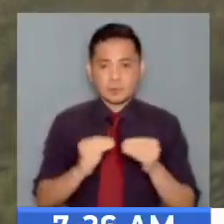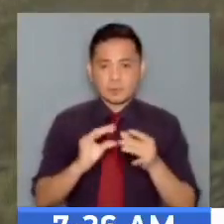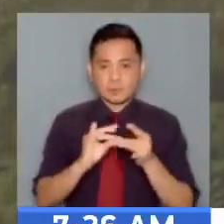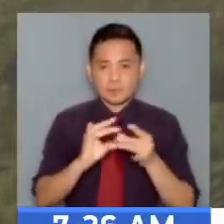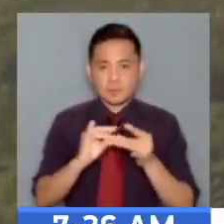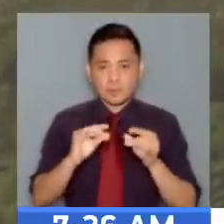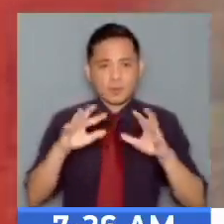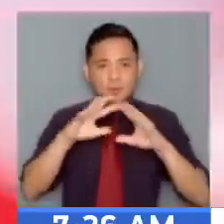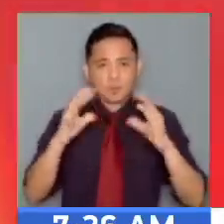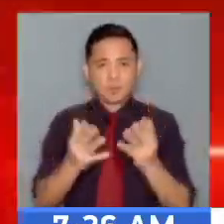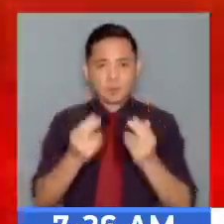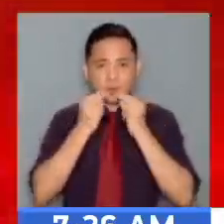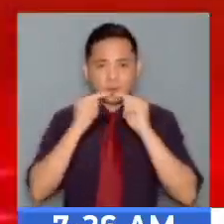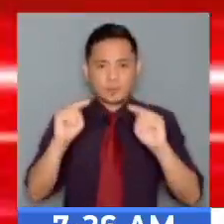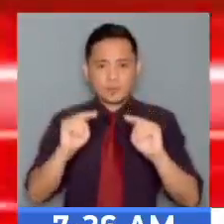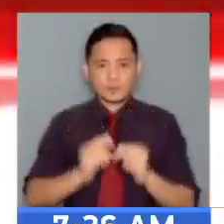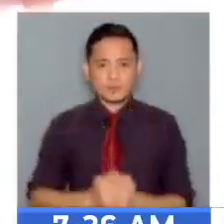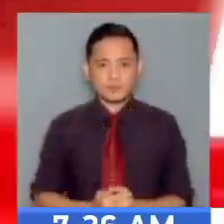Overseas.